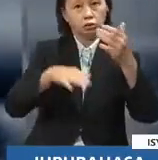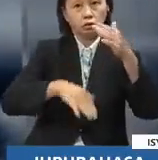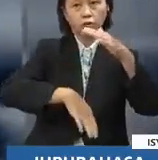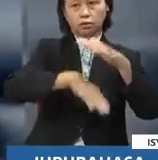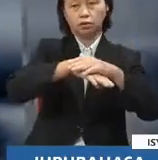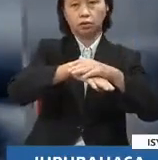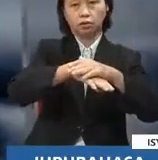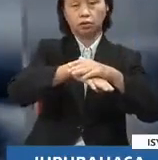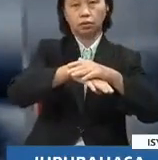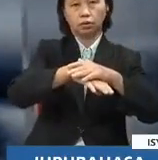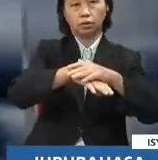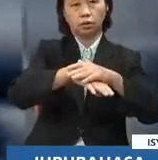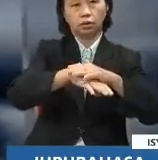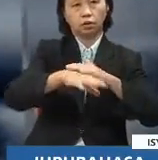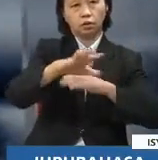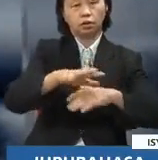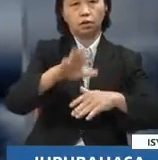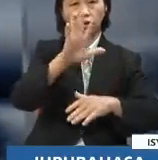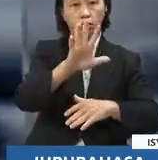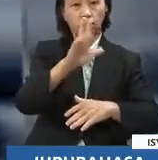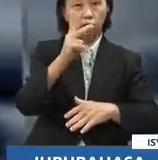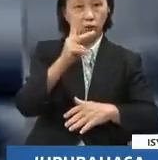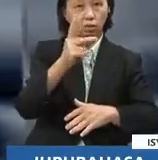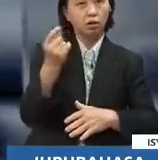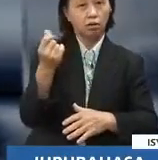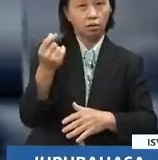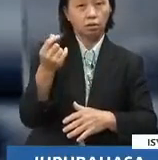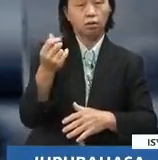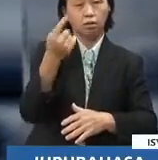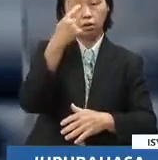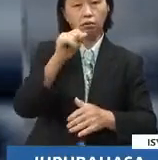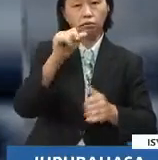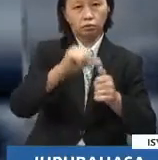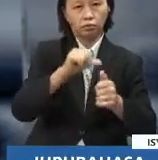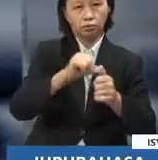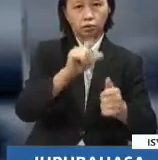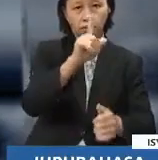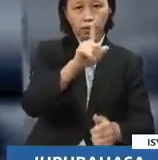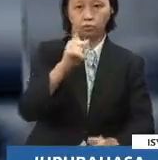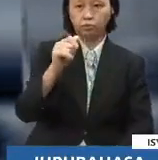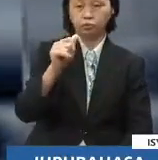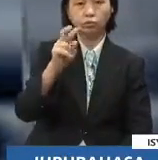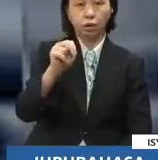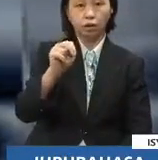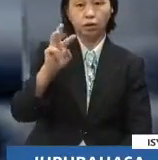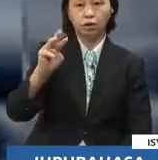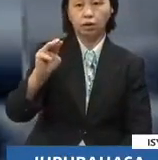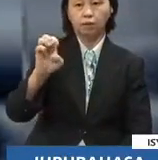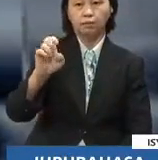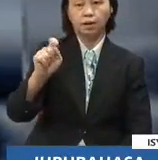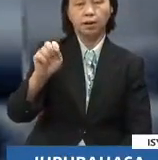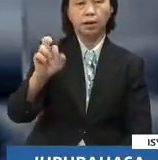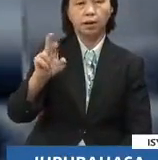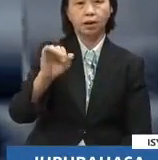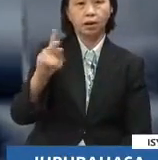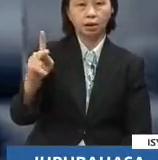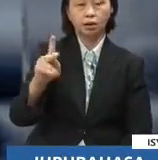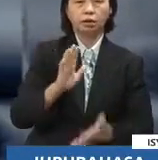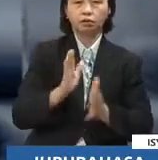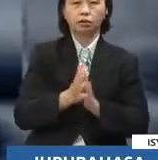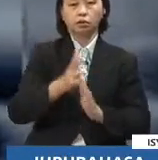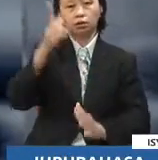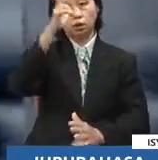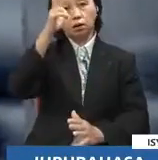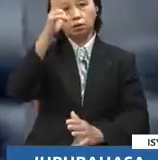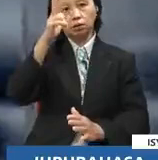lebih chest Seperti telah saya sebut tadi 5000 Ringgit bagi setiap tahun Matrix ya jadi sebagai kerajaan yang prihatin